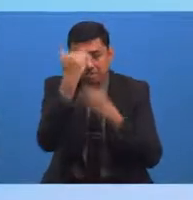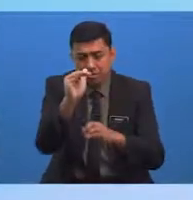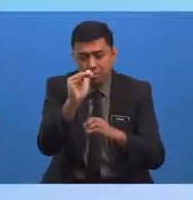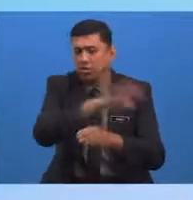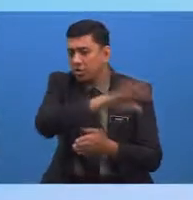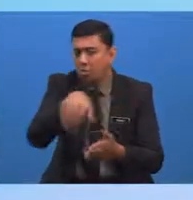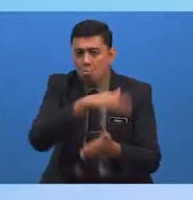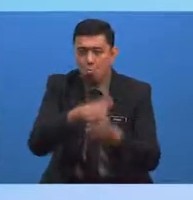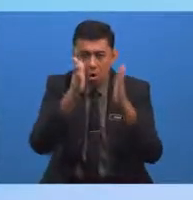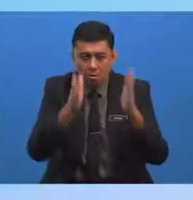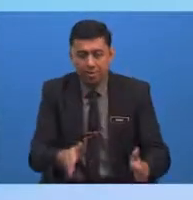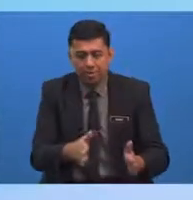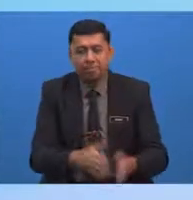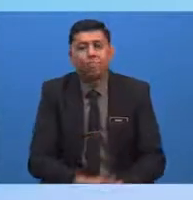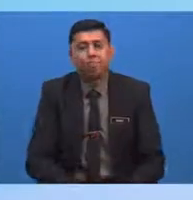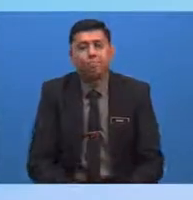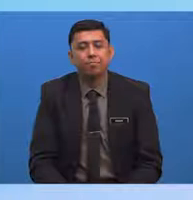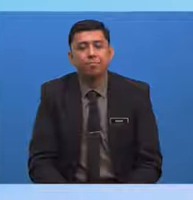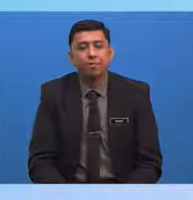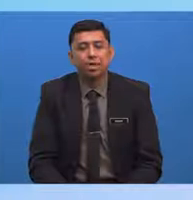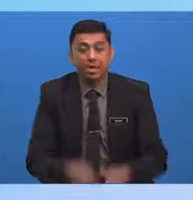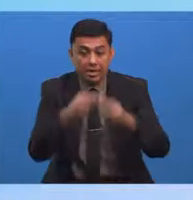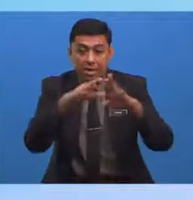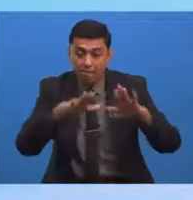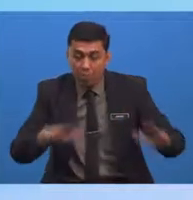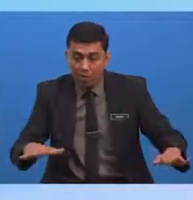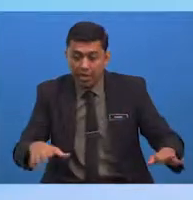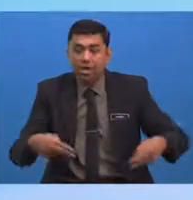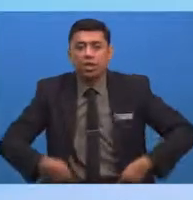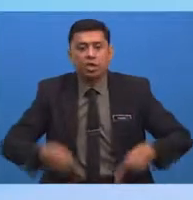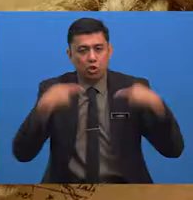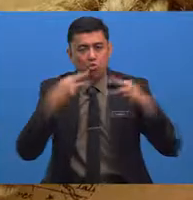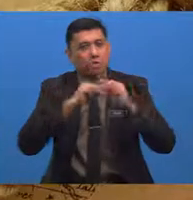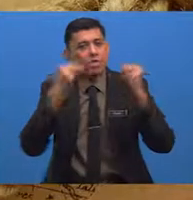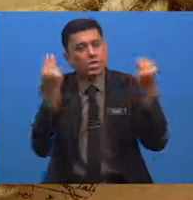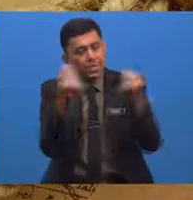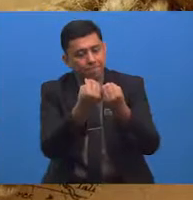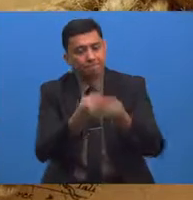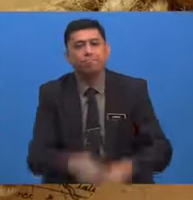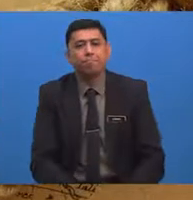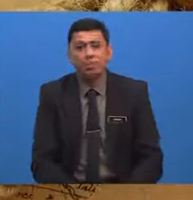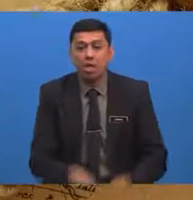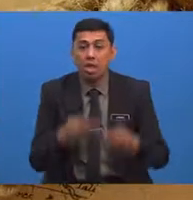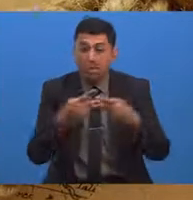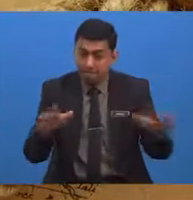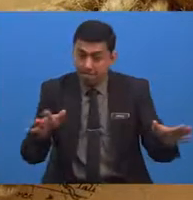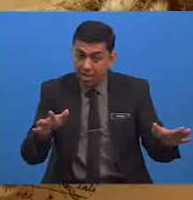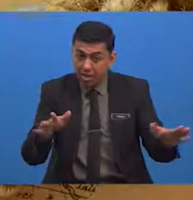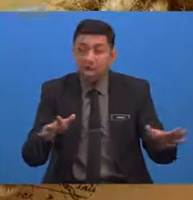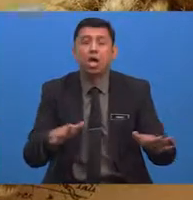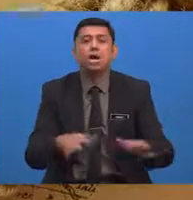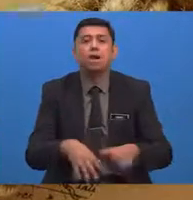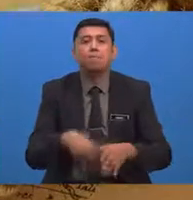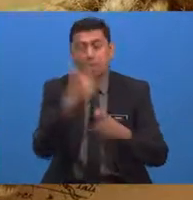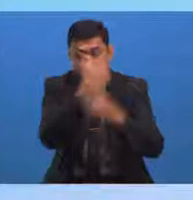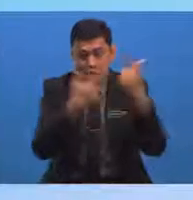suku bagi menjamin keharmonian hidup bermasyarakat. Pernahkah murid-murid melawat rumah